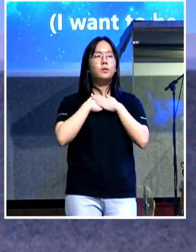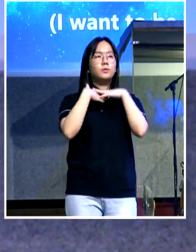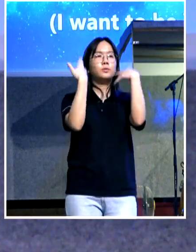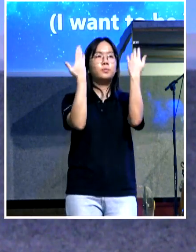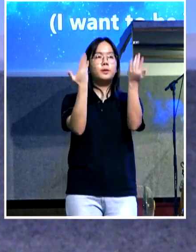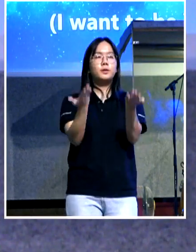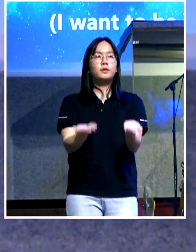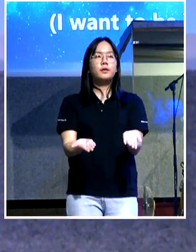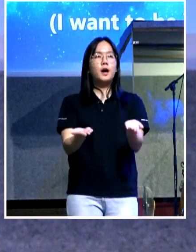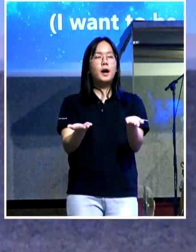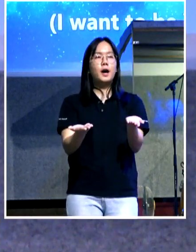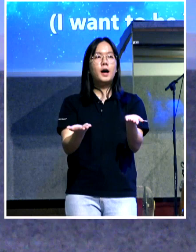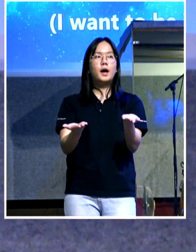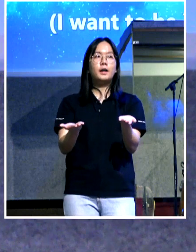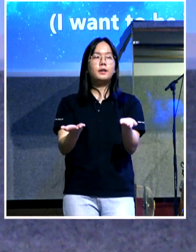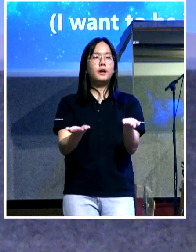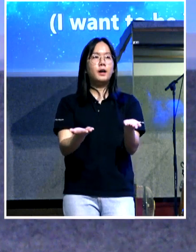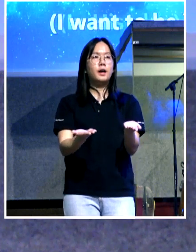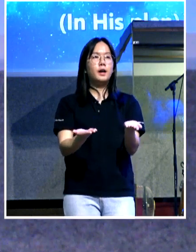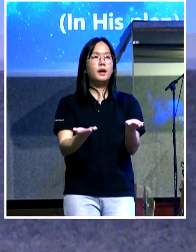mau